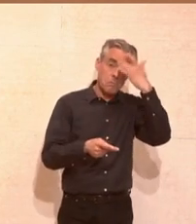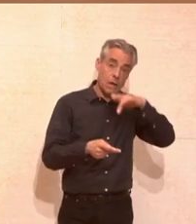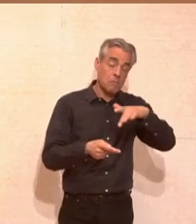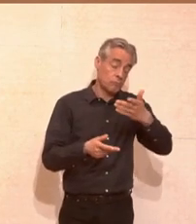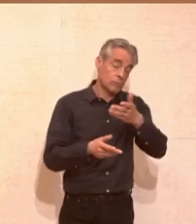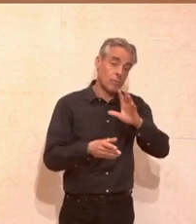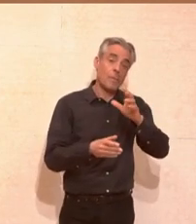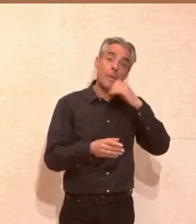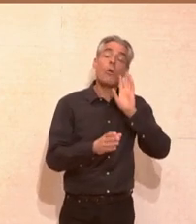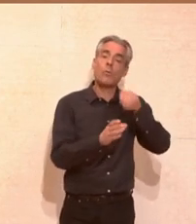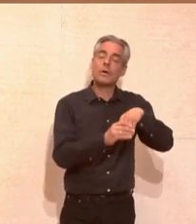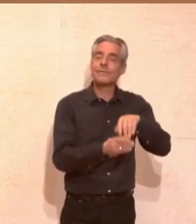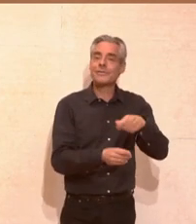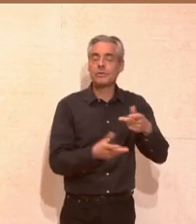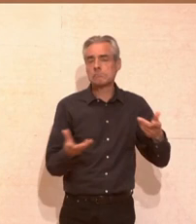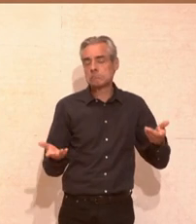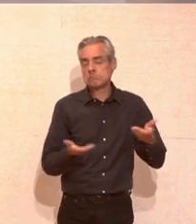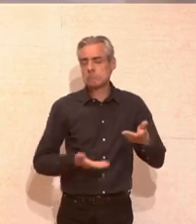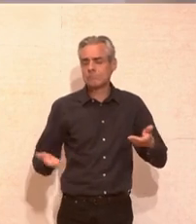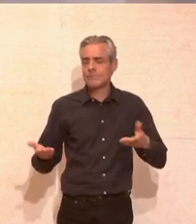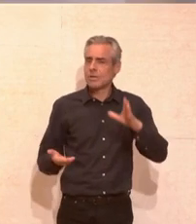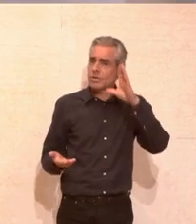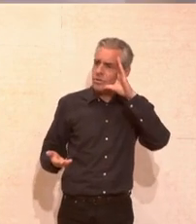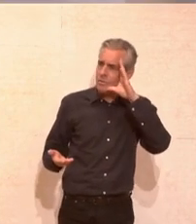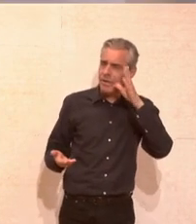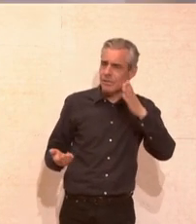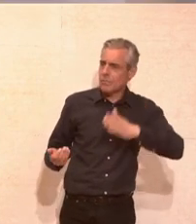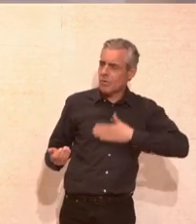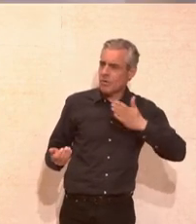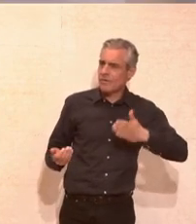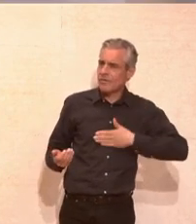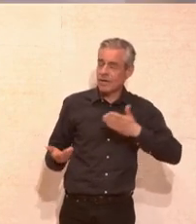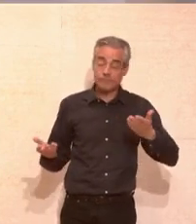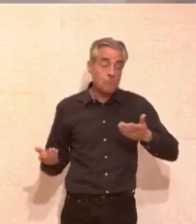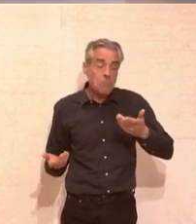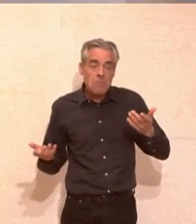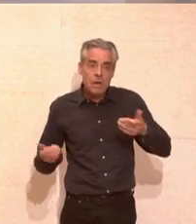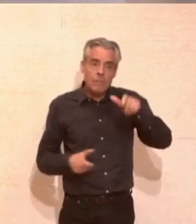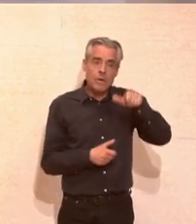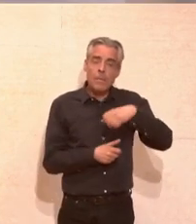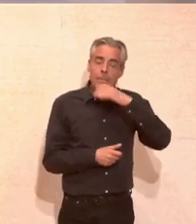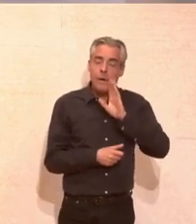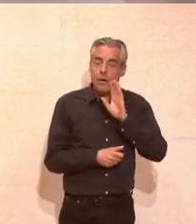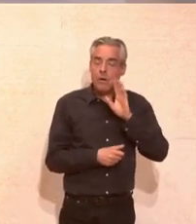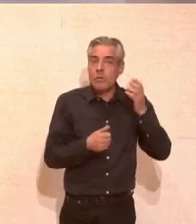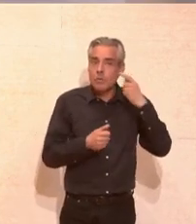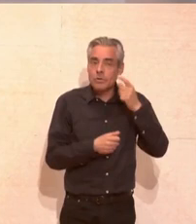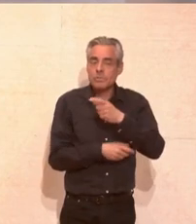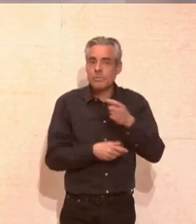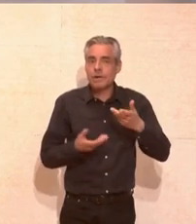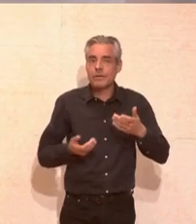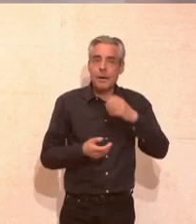parents de ce qu'est le sommeil, à quoi ça sert. Enfin, il viendrait jamais à l'idée d'un parent, enfin, je pense